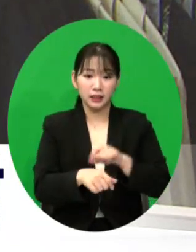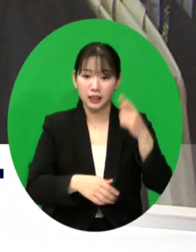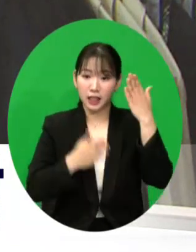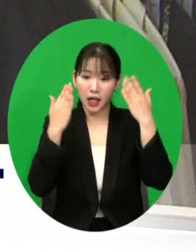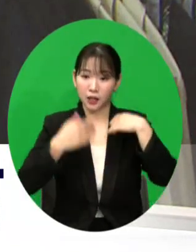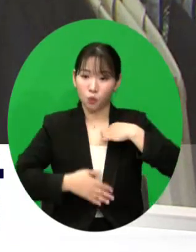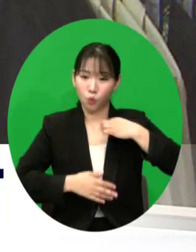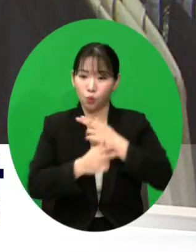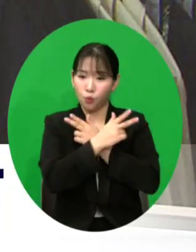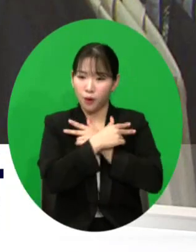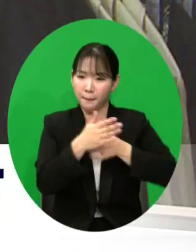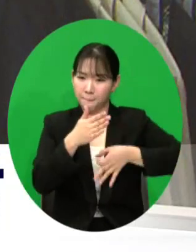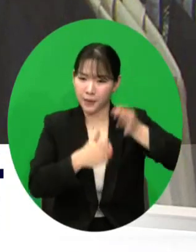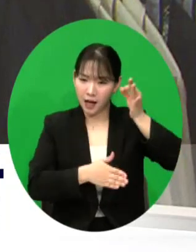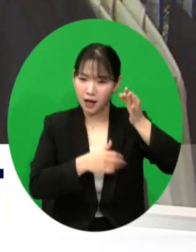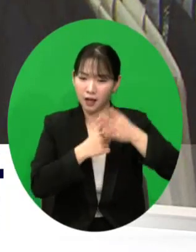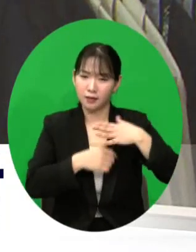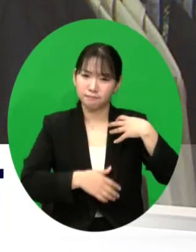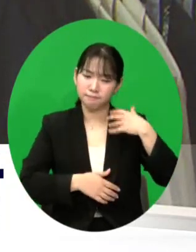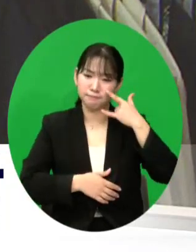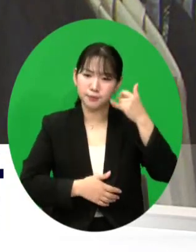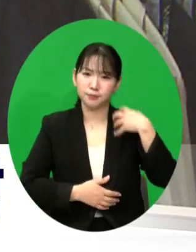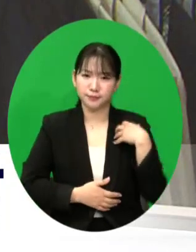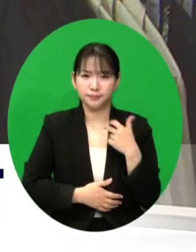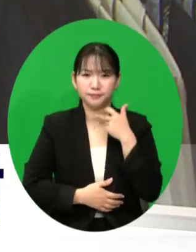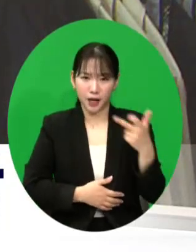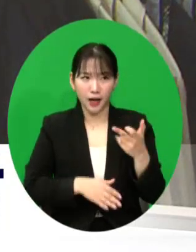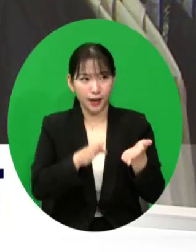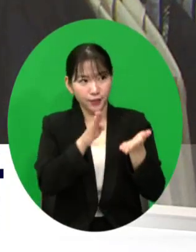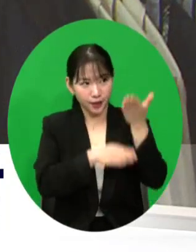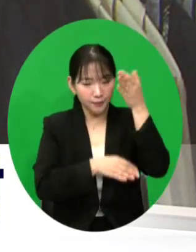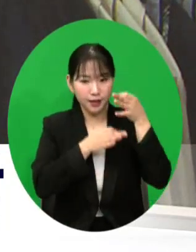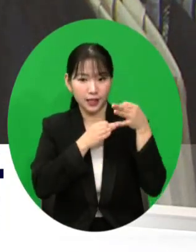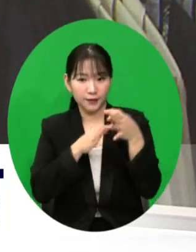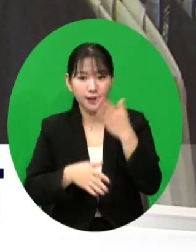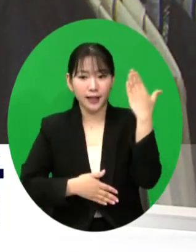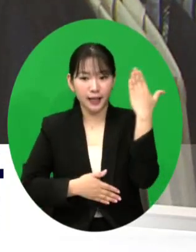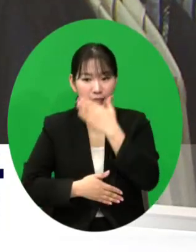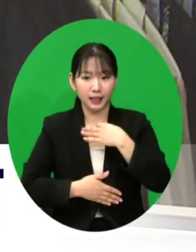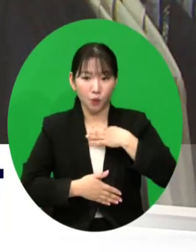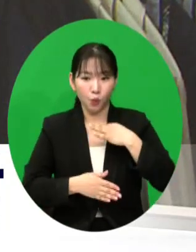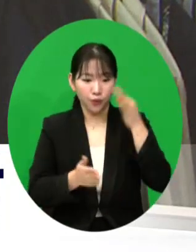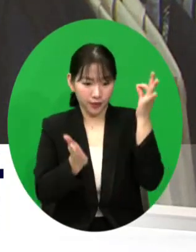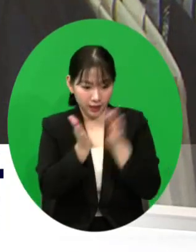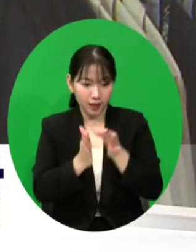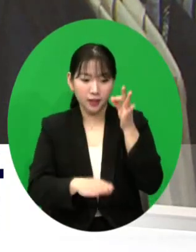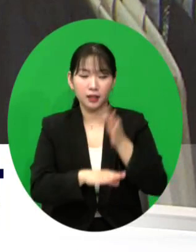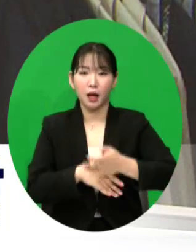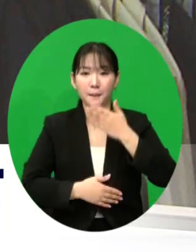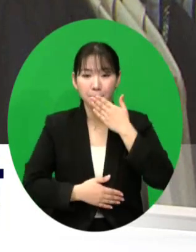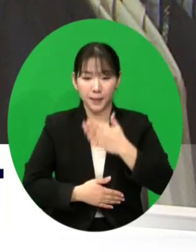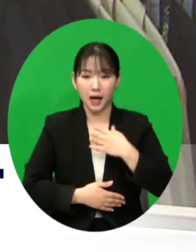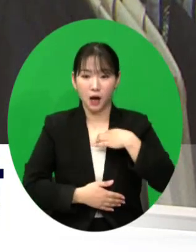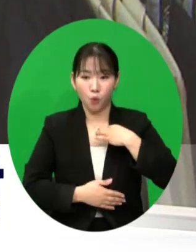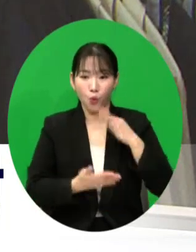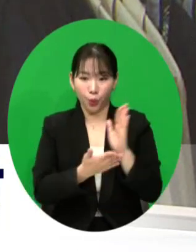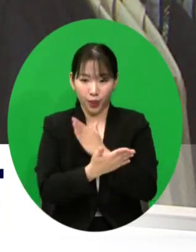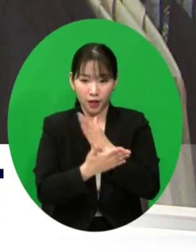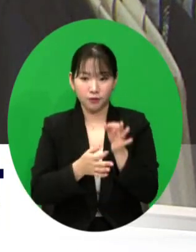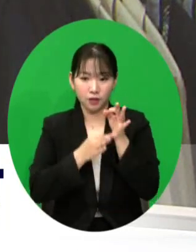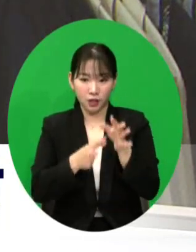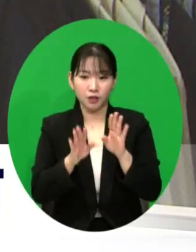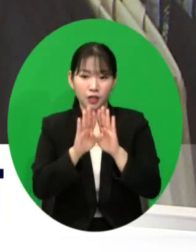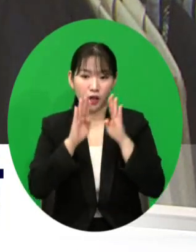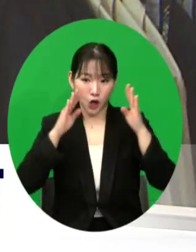보니 학부모들의 부담이 큰데 선배 학생들이 기증한 깨끗한 교복을 저렴하게 살 수 있는 교복 나눔 장터가